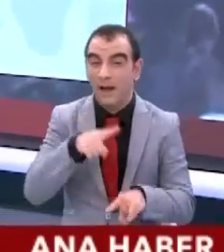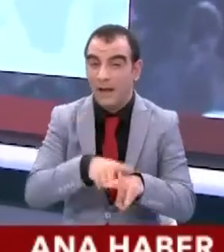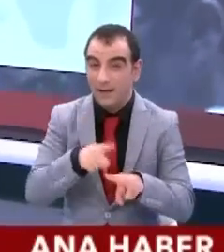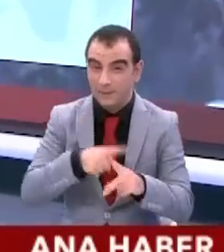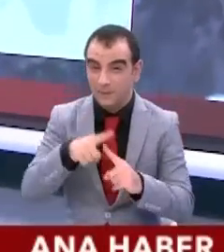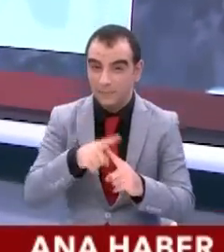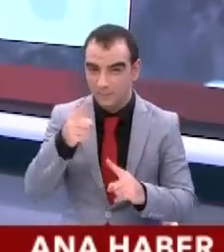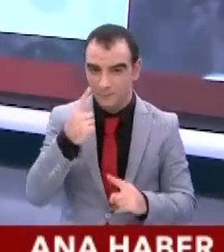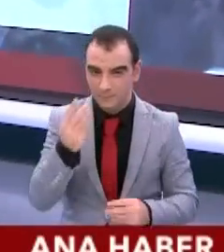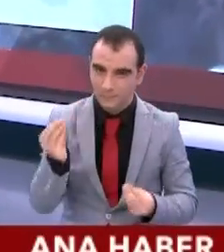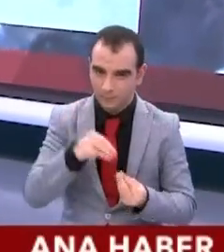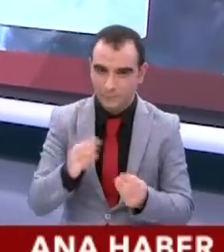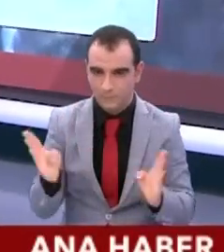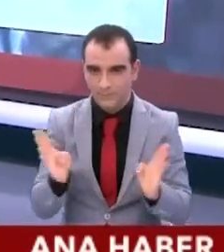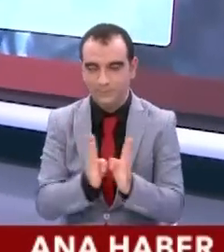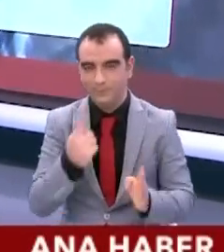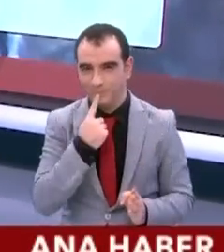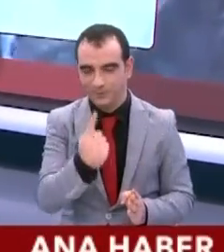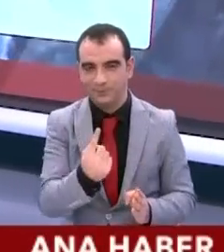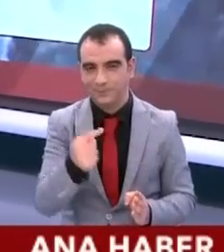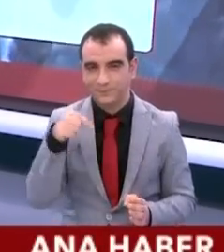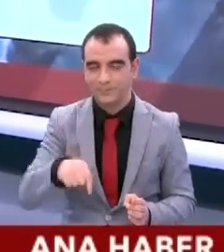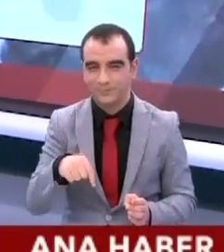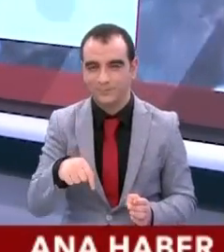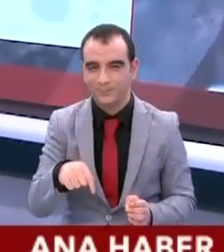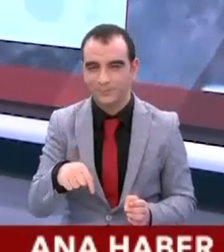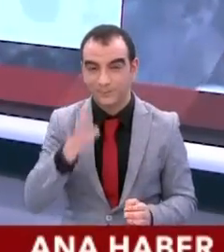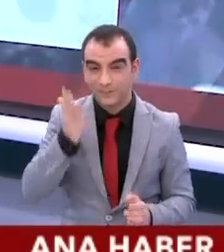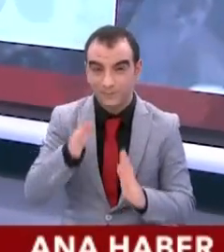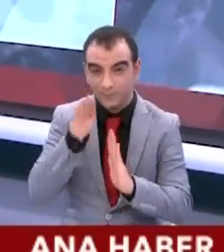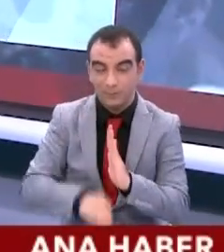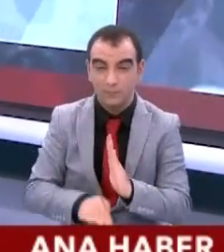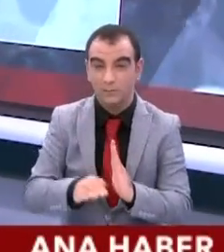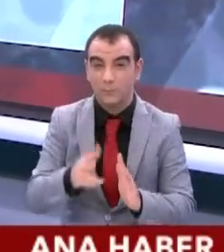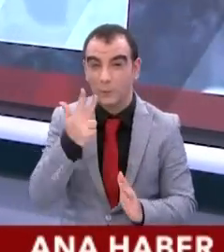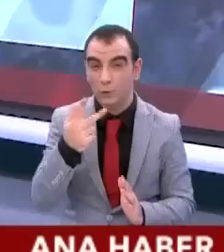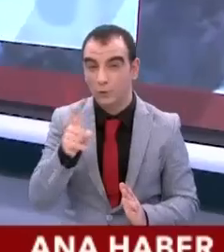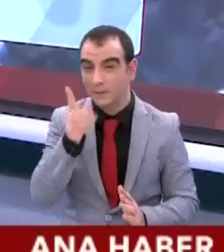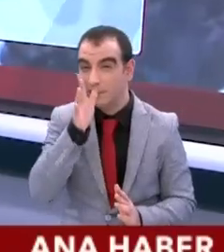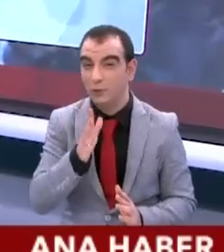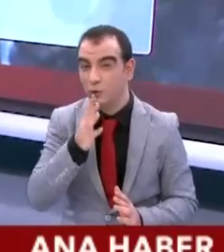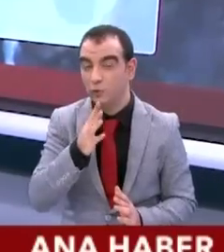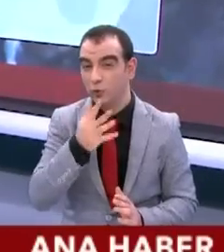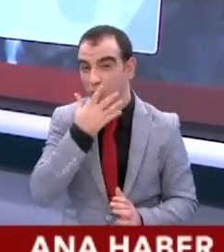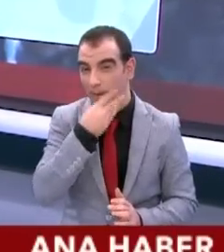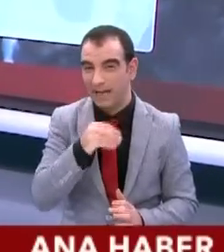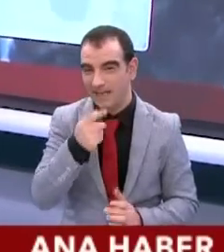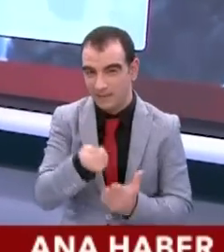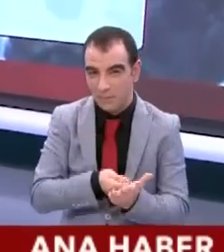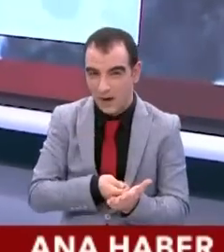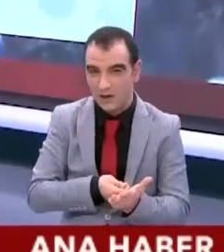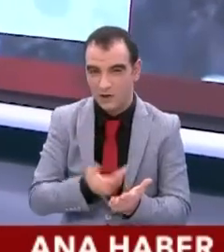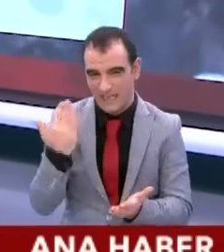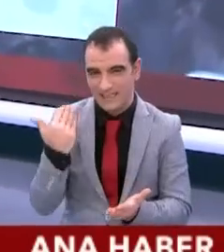yansıyacağını yine bakan söyledi orada da baktığınız zaman en düşük emekli maaşı 3.500-4.500 seviyesinde olacak